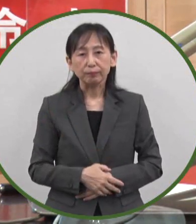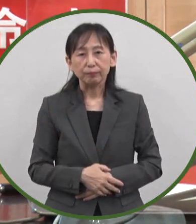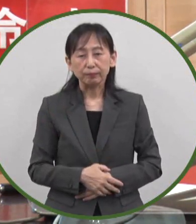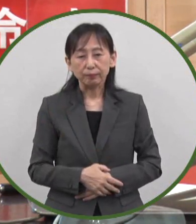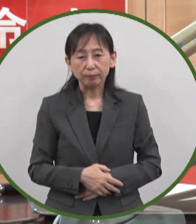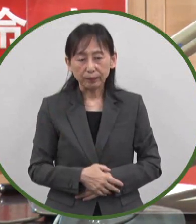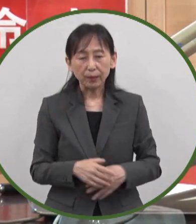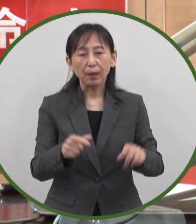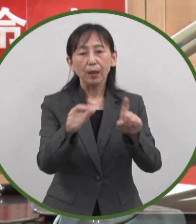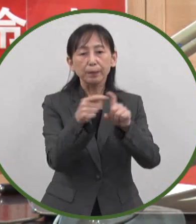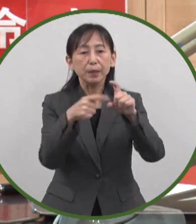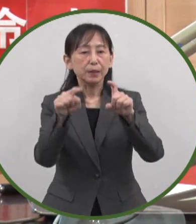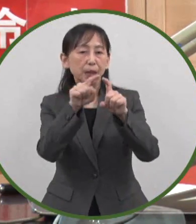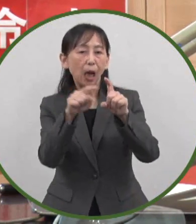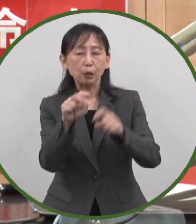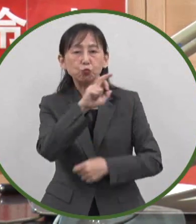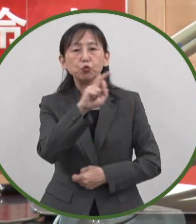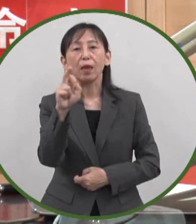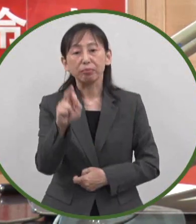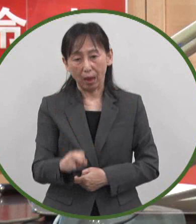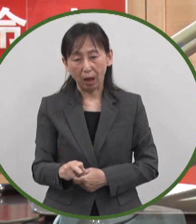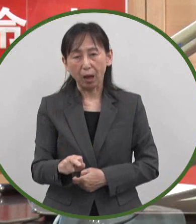この PCR センターだとか、あと